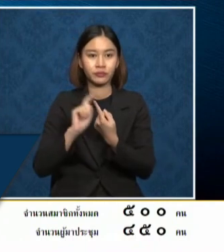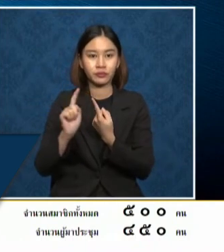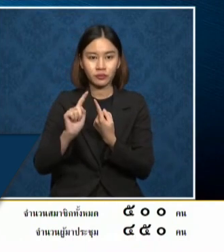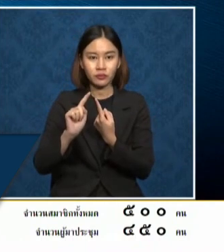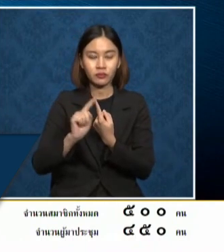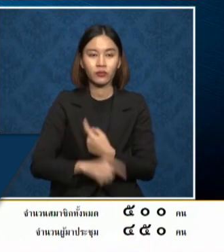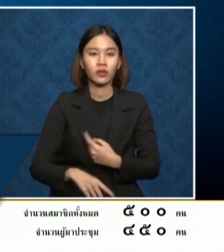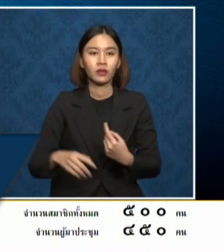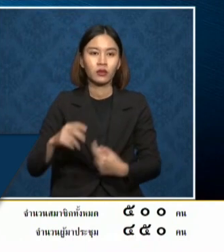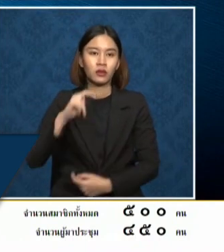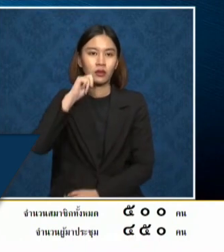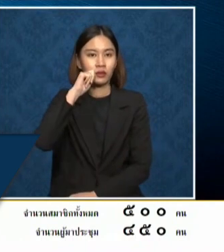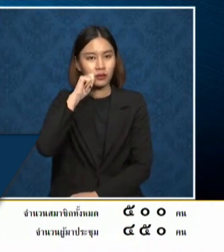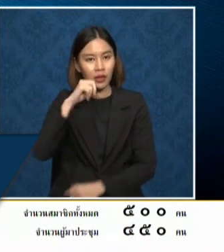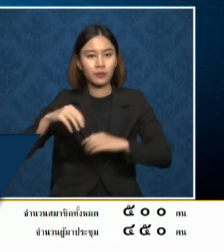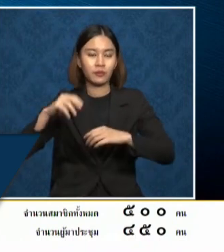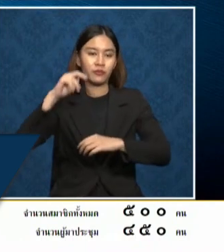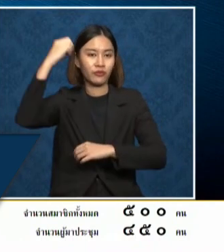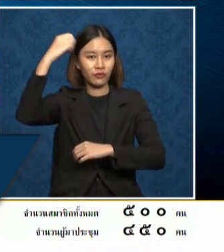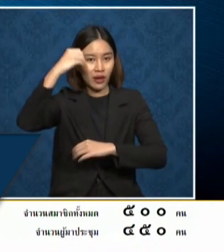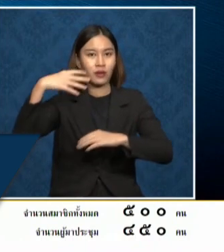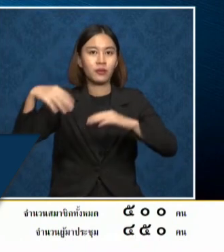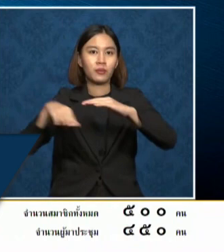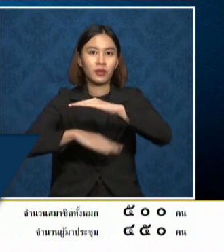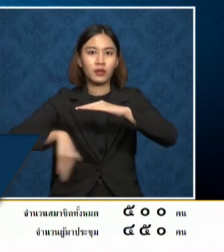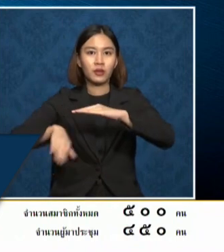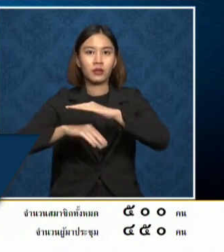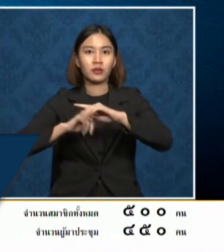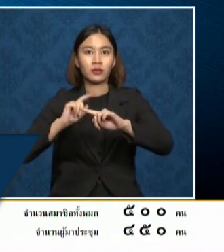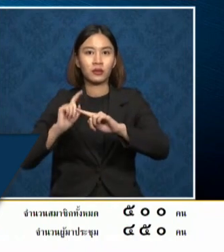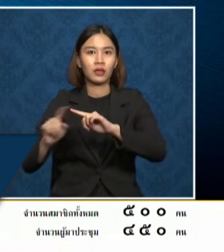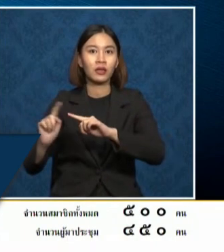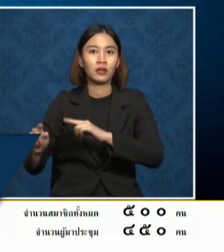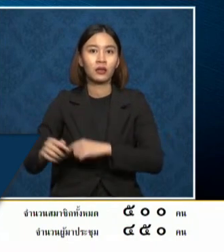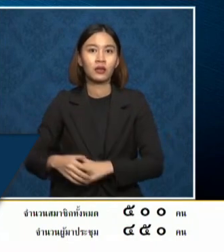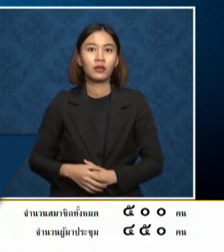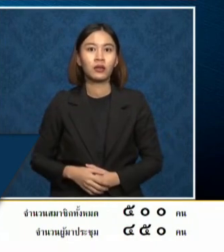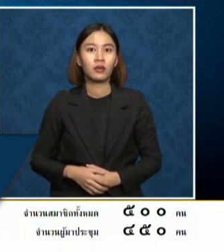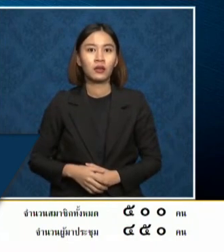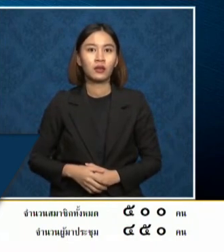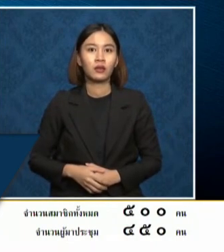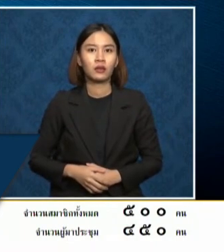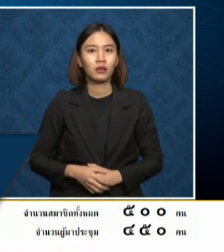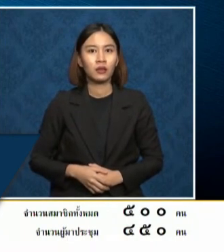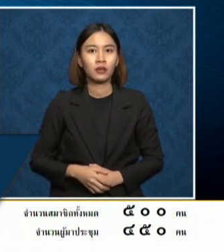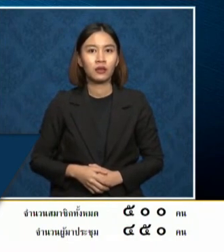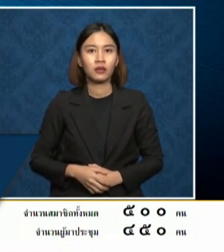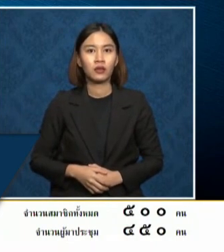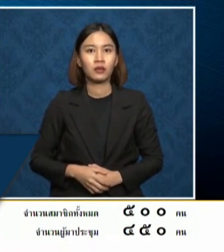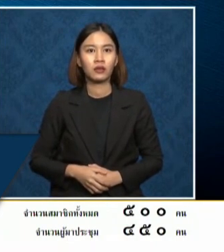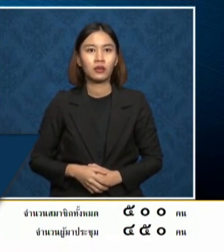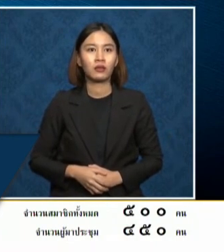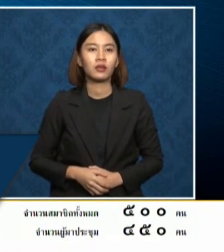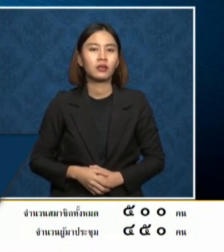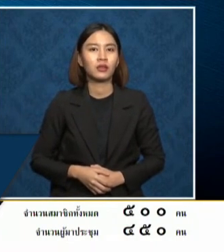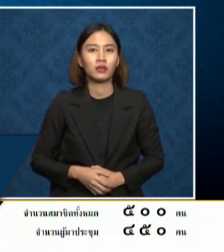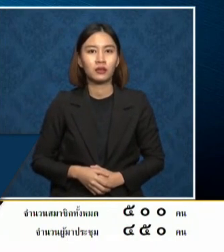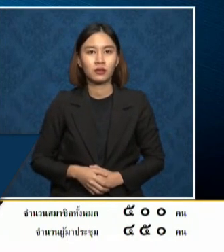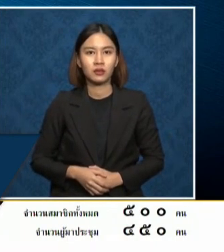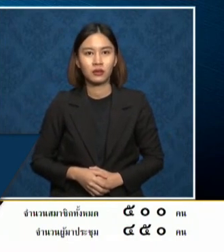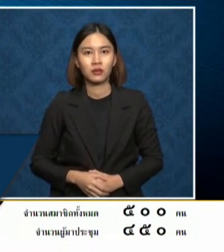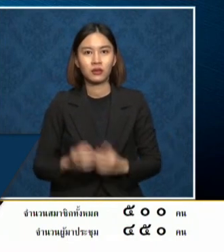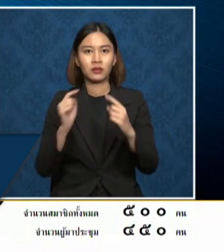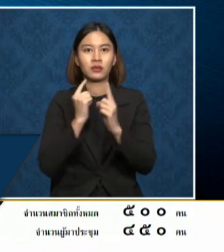สาธารณูปโภครภพื้นฐานดังกล่าวอ่ะค่ะมันขัดกับหลักสิทธิและเสรีภาพของประชาชนตามหลัก